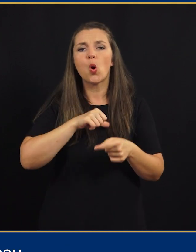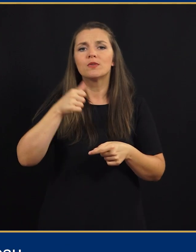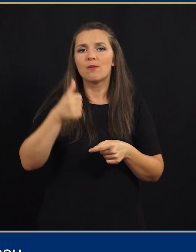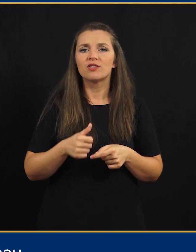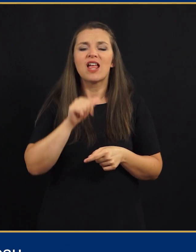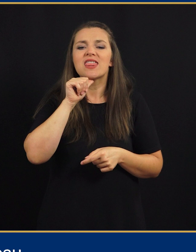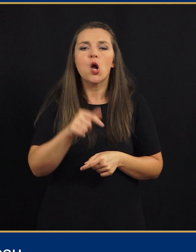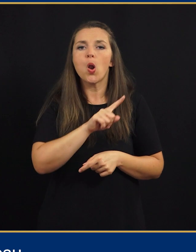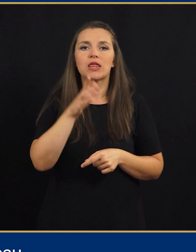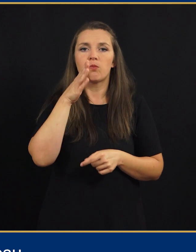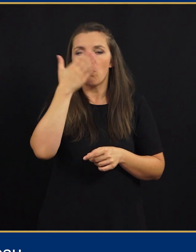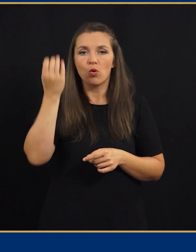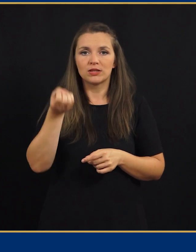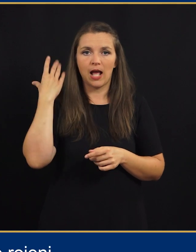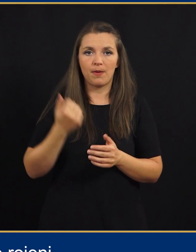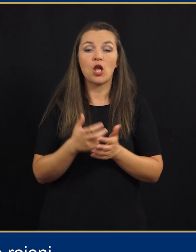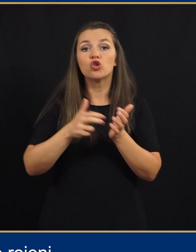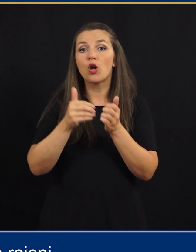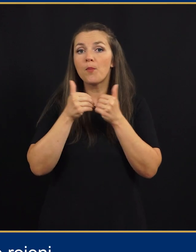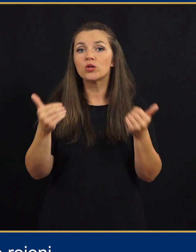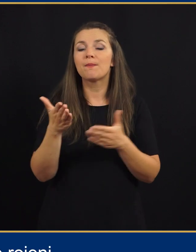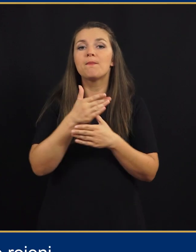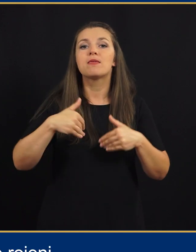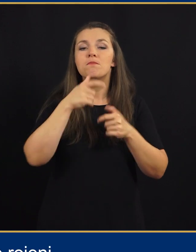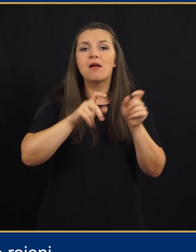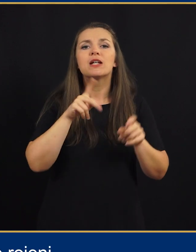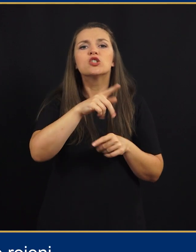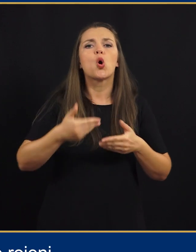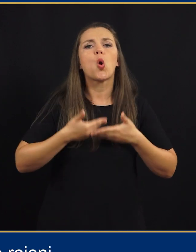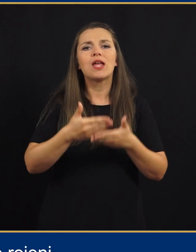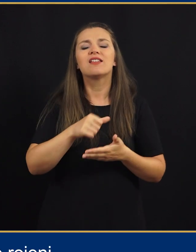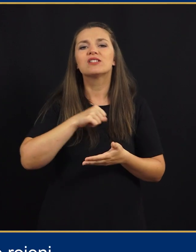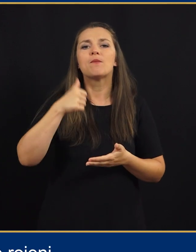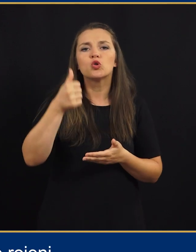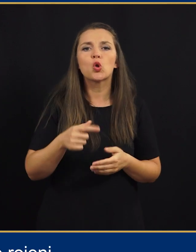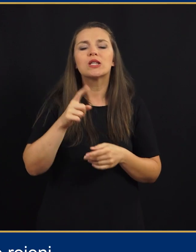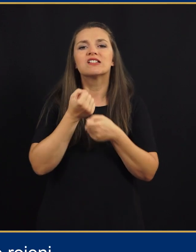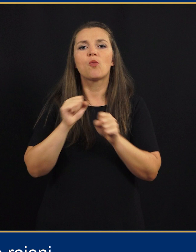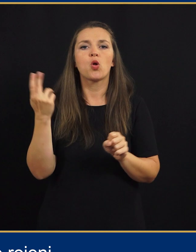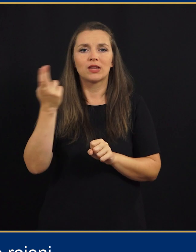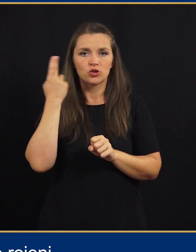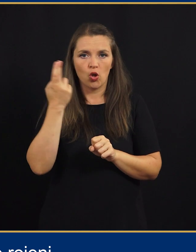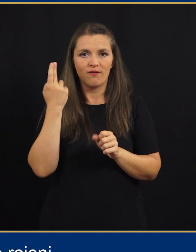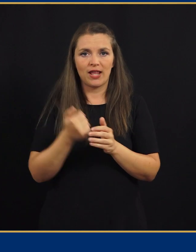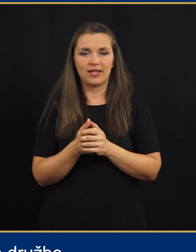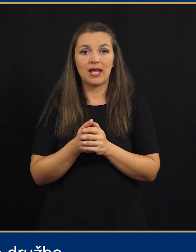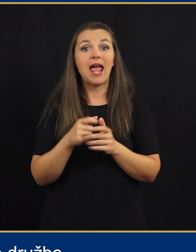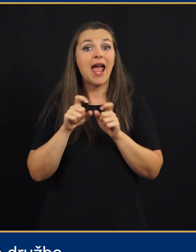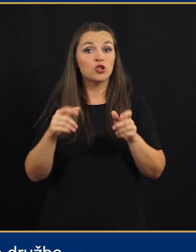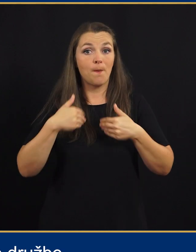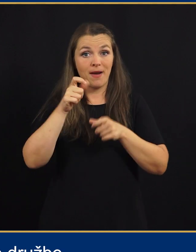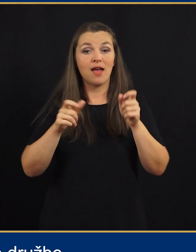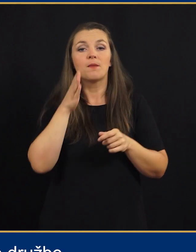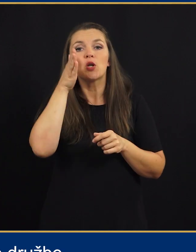osamosvojitve nikdar ne bo pozabljena. Še posebej med mladimi, ki so rojeni v samostojni in svobodni Sloveniji. In ker so